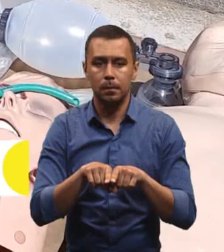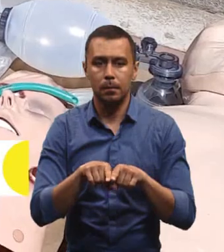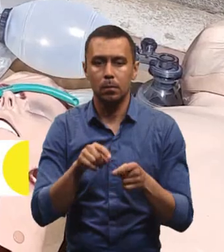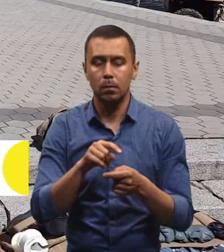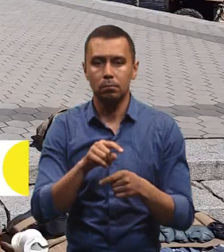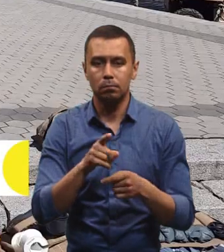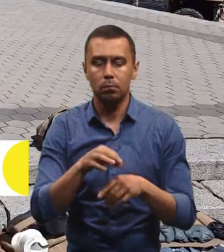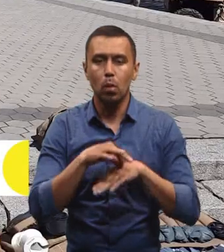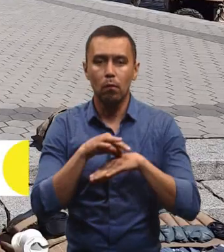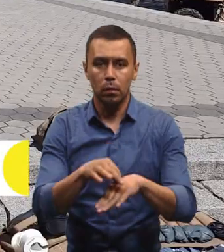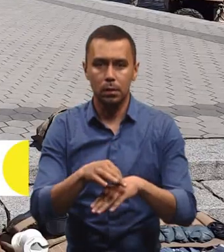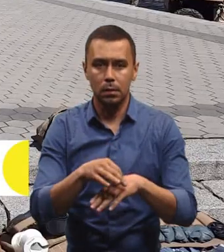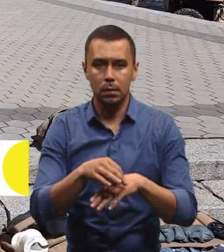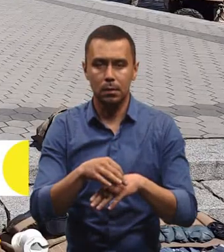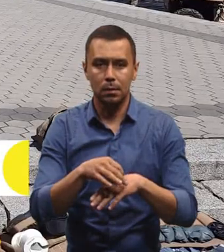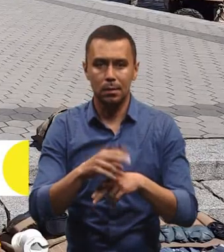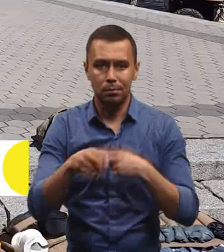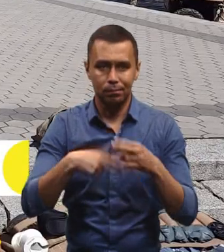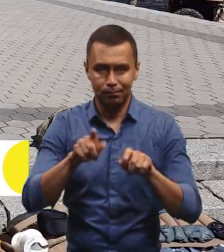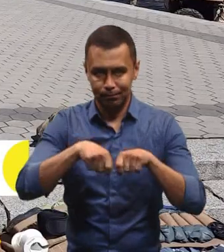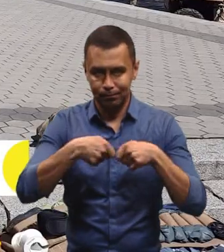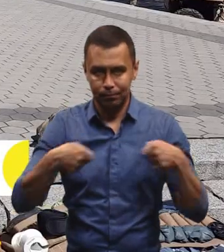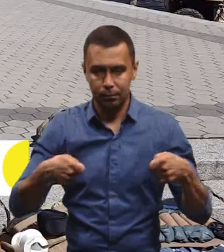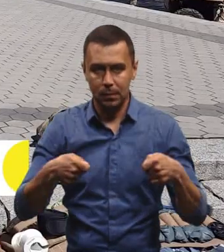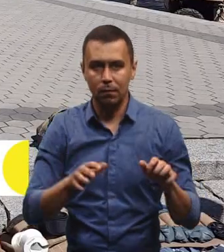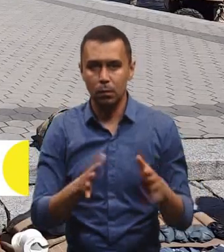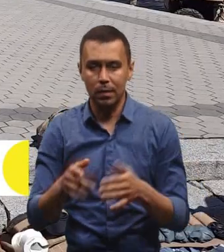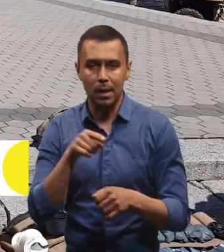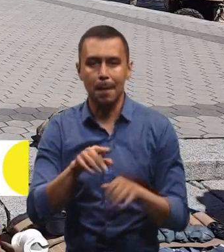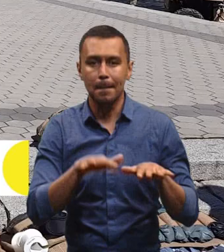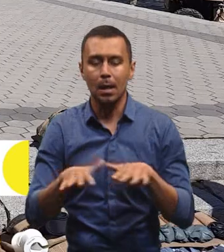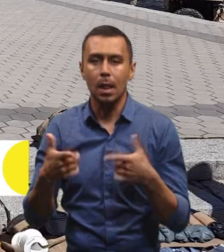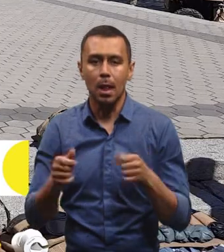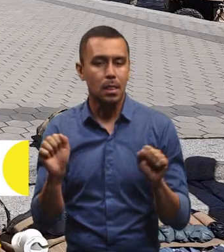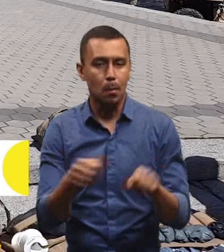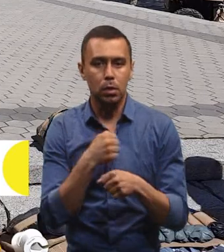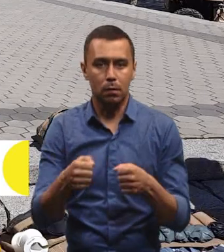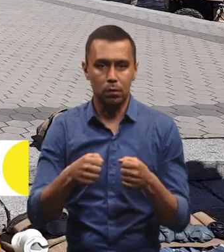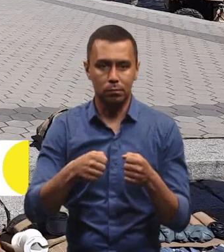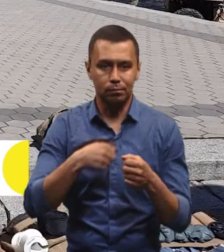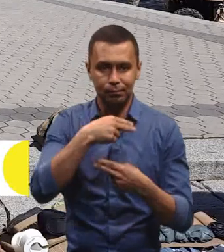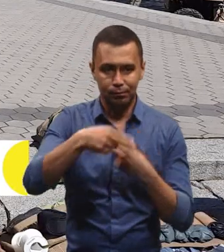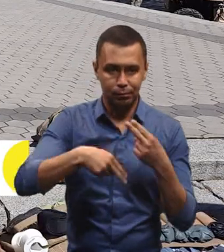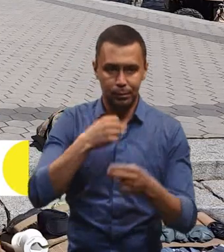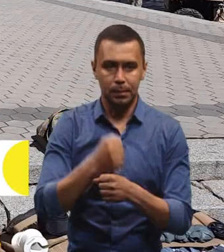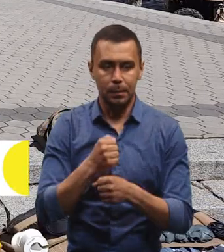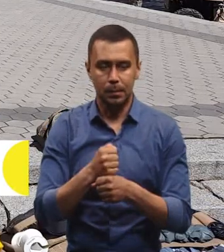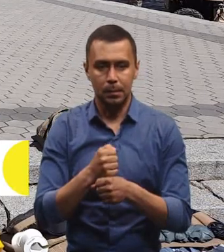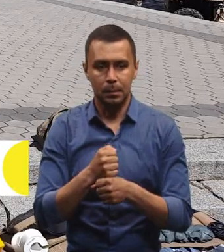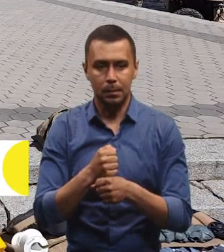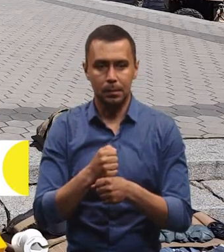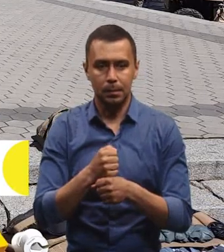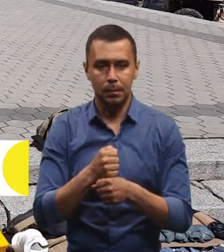проводиться тампонада. Тампонада відбувається, рани відбуваються в тих місцях, де неможливо наложити турнікет. Тобто